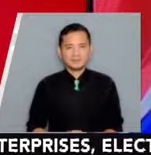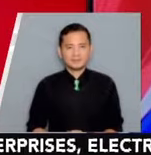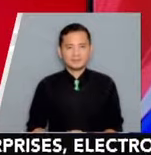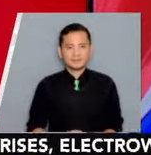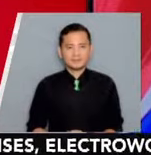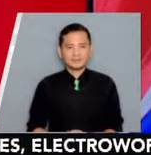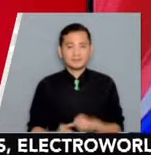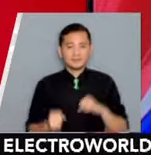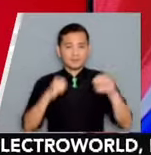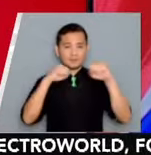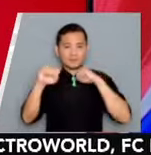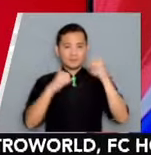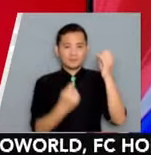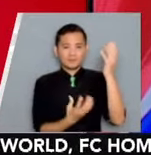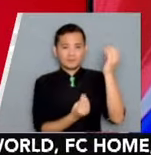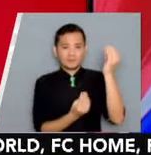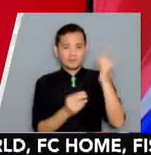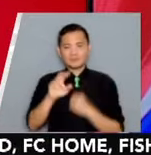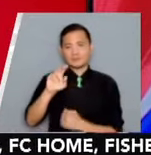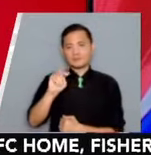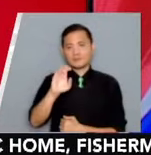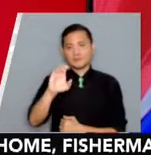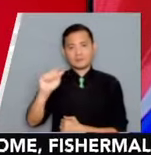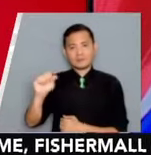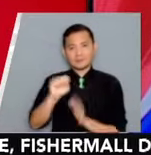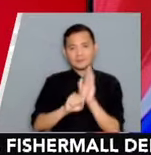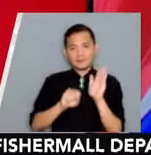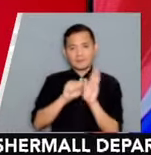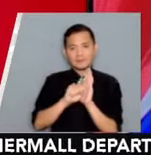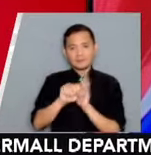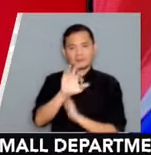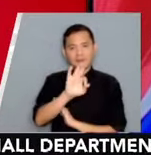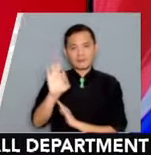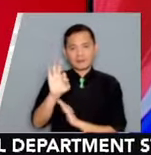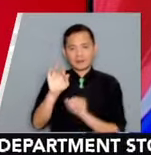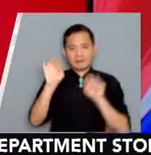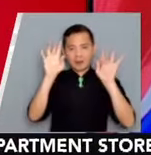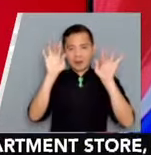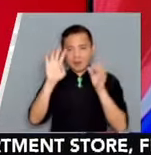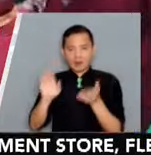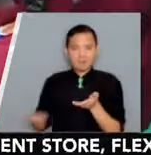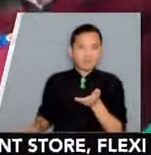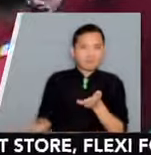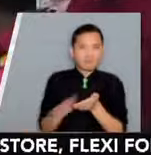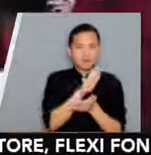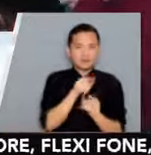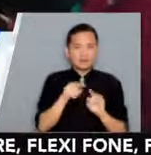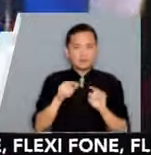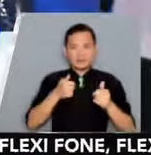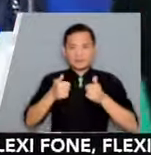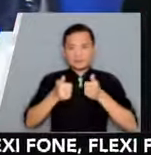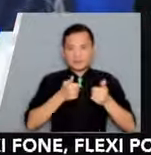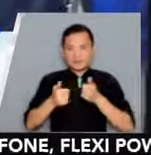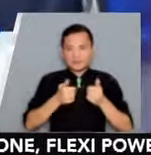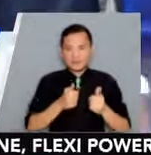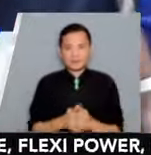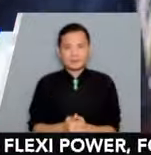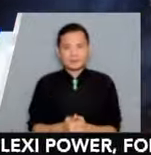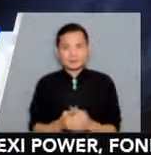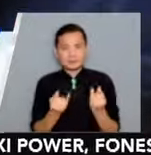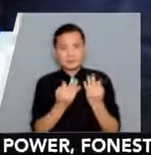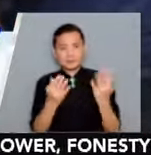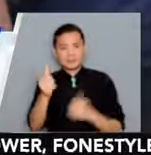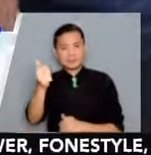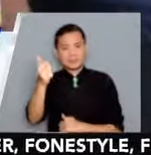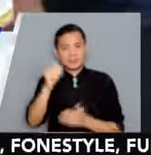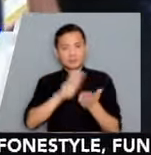Nagsimula na po ang NCAA Season 99 Volleyball Tournament. Present ang 10 NCAA schools sa opening